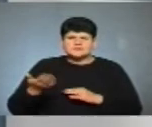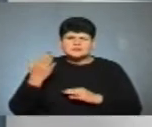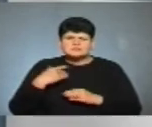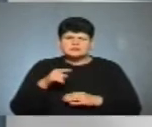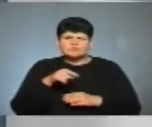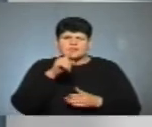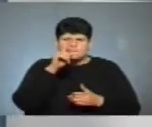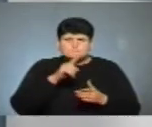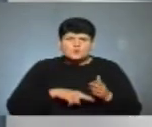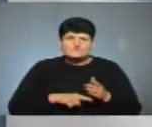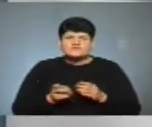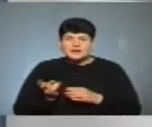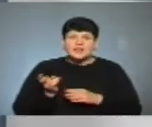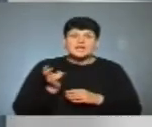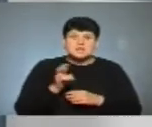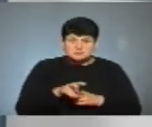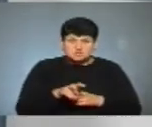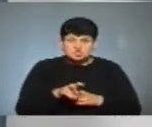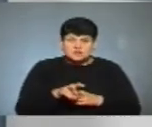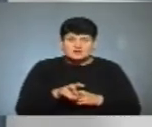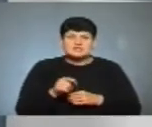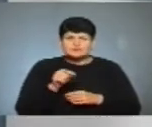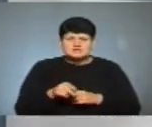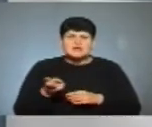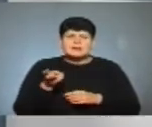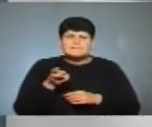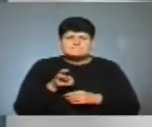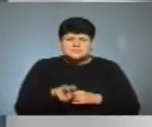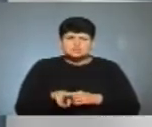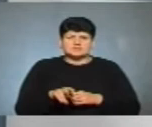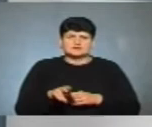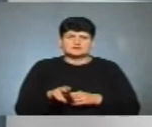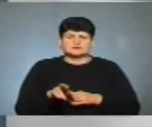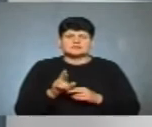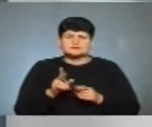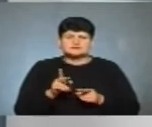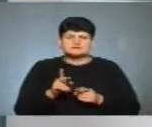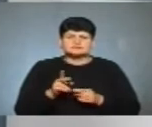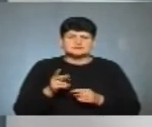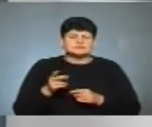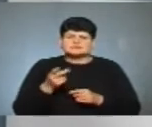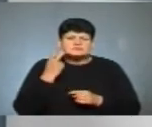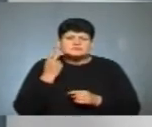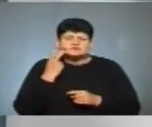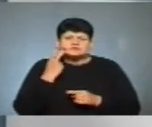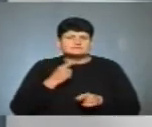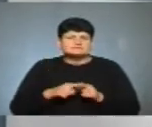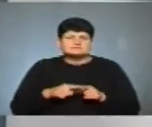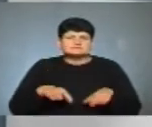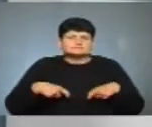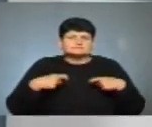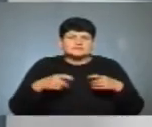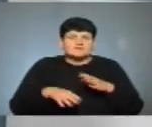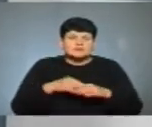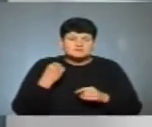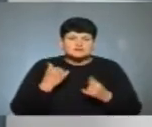повірила і прийшла як ніколи на ці вибори раніше,